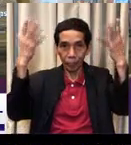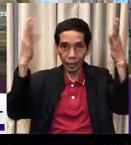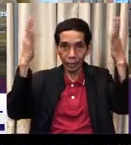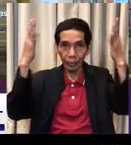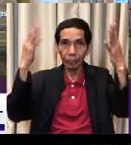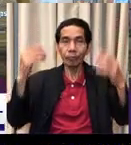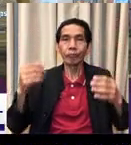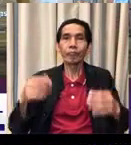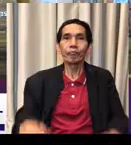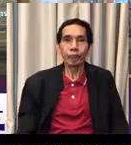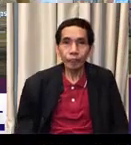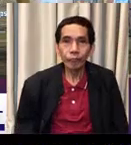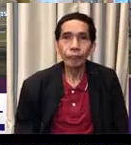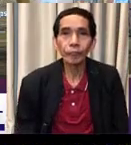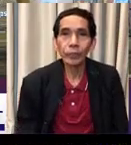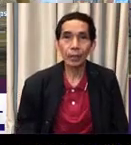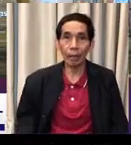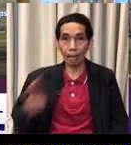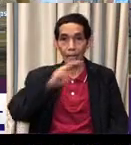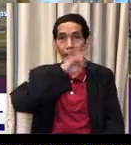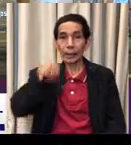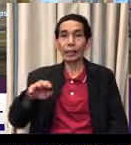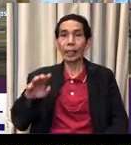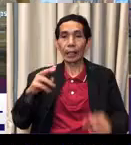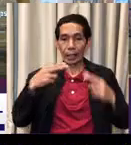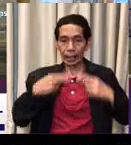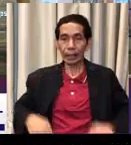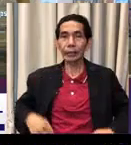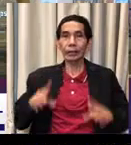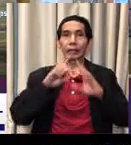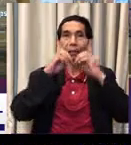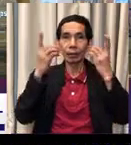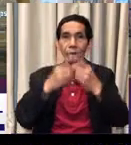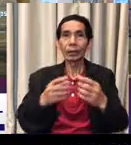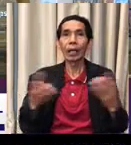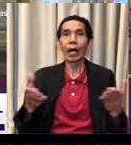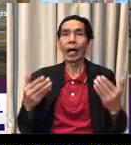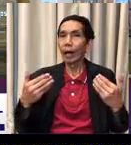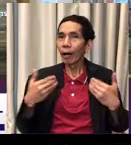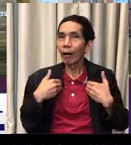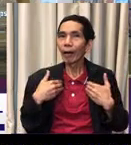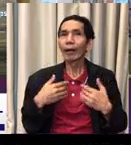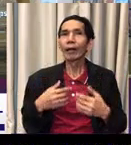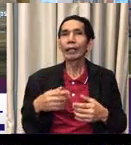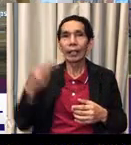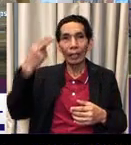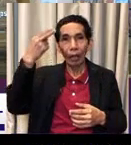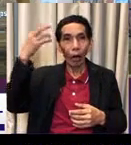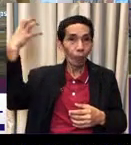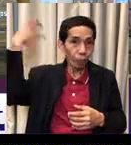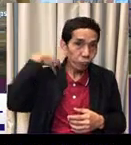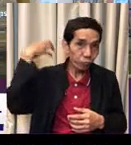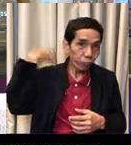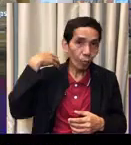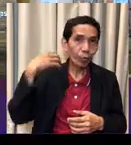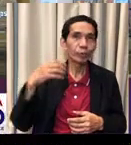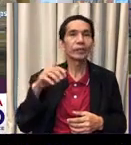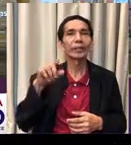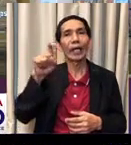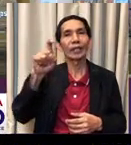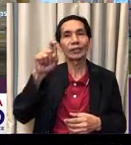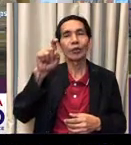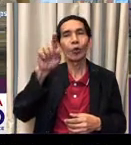Hininaan ni ate yung Manila Health Department. Kasi nandoon ang may head noon ay yung kanyang